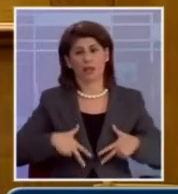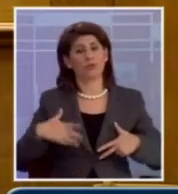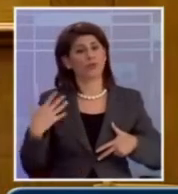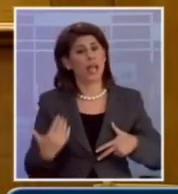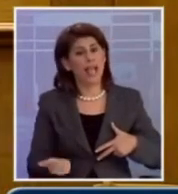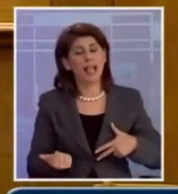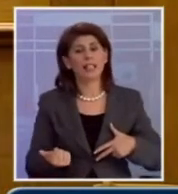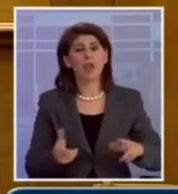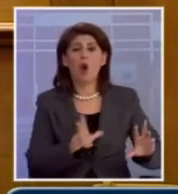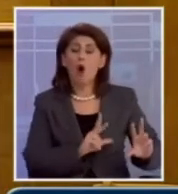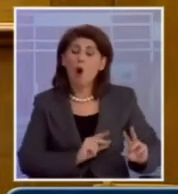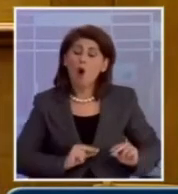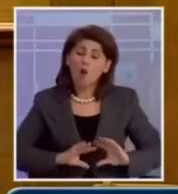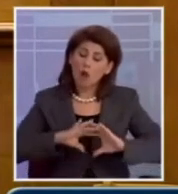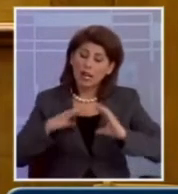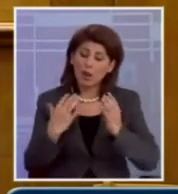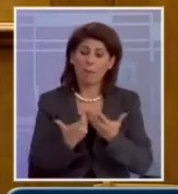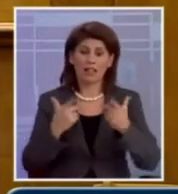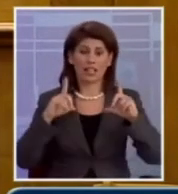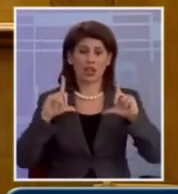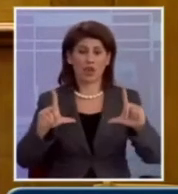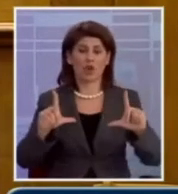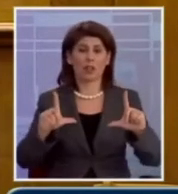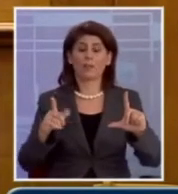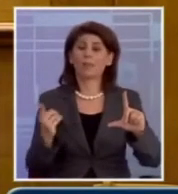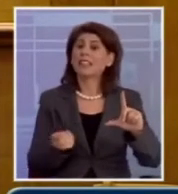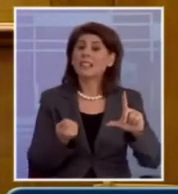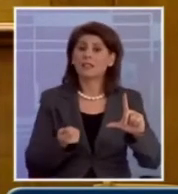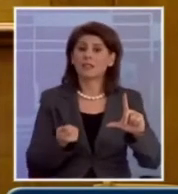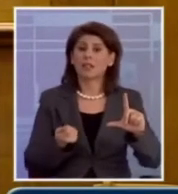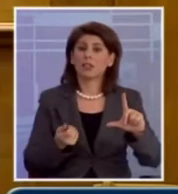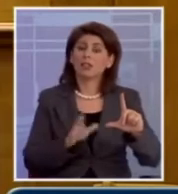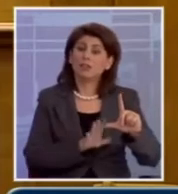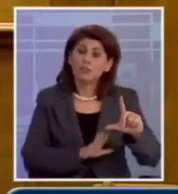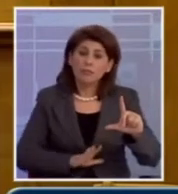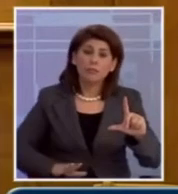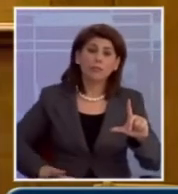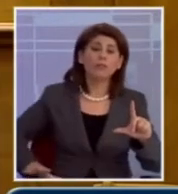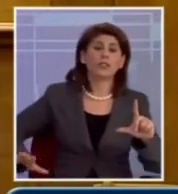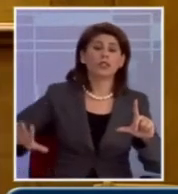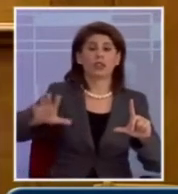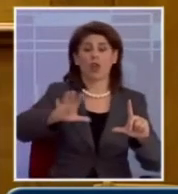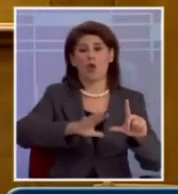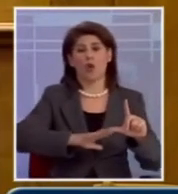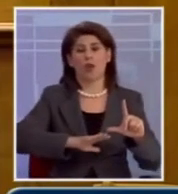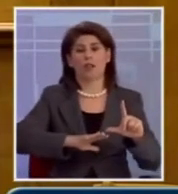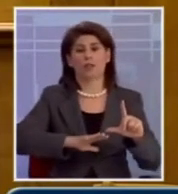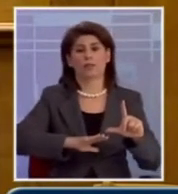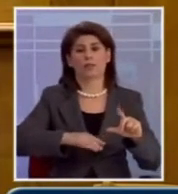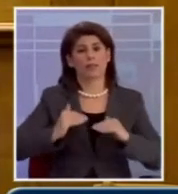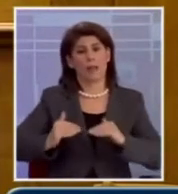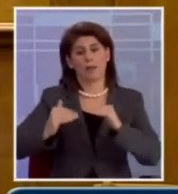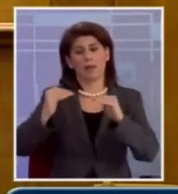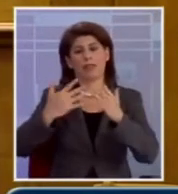έχει ολοκληρωμένη εικόνα για το τι συμβαίνει σε όλες τις πτυχές και σε όλα τα